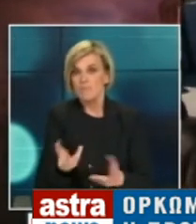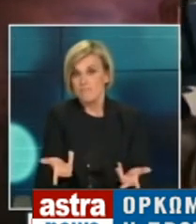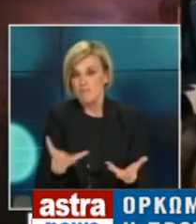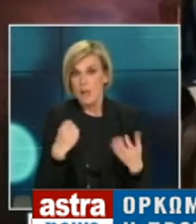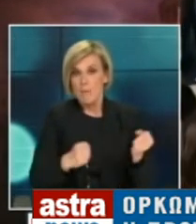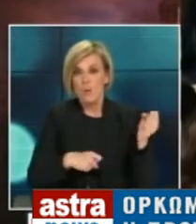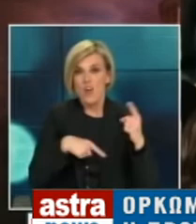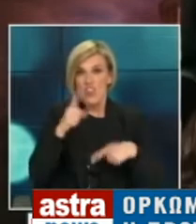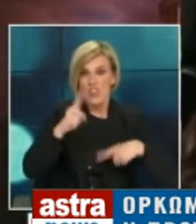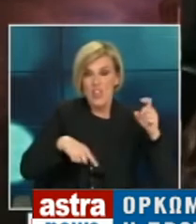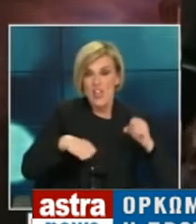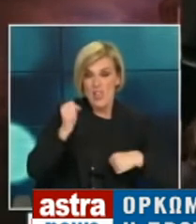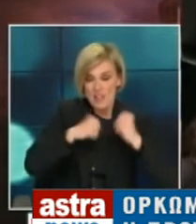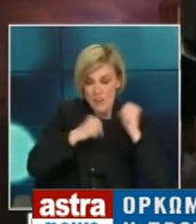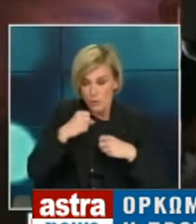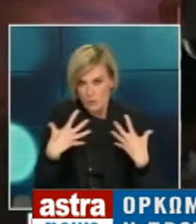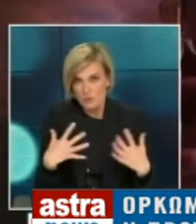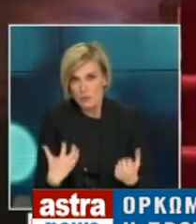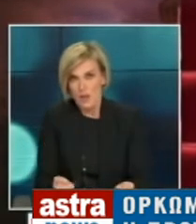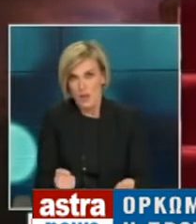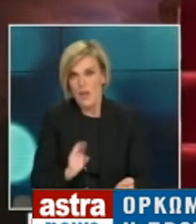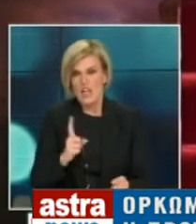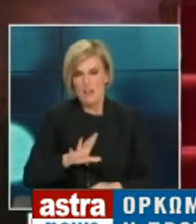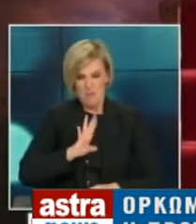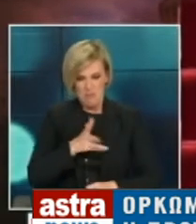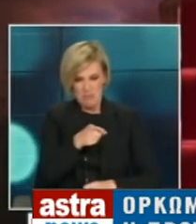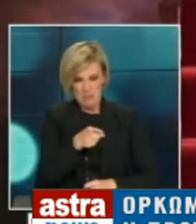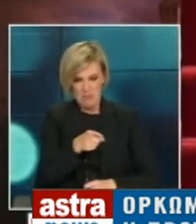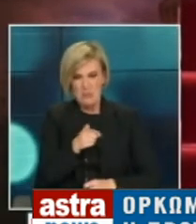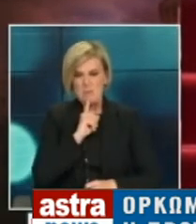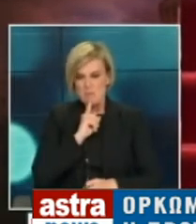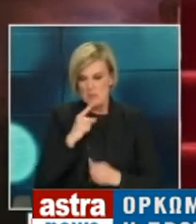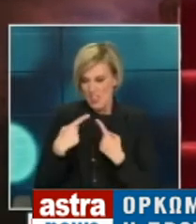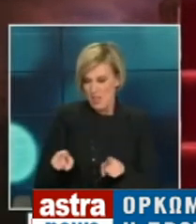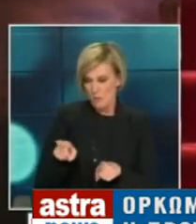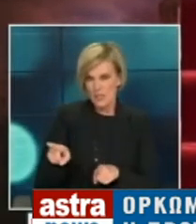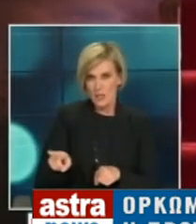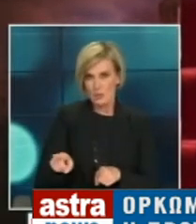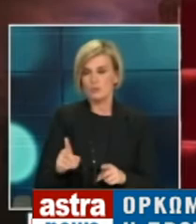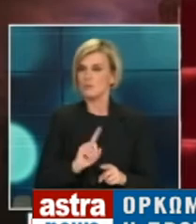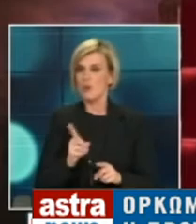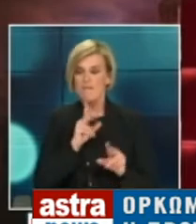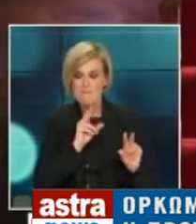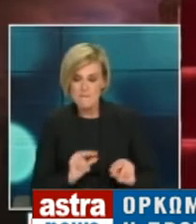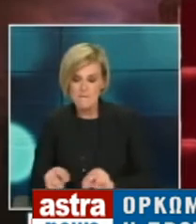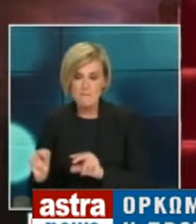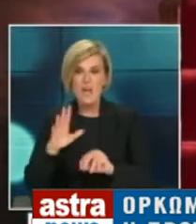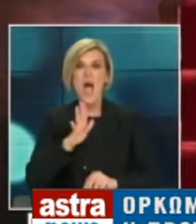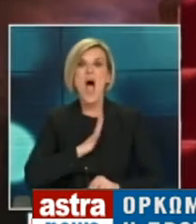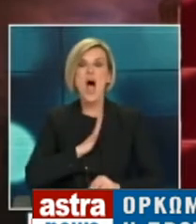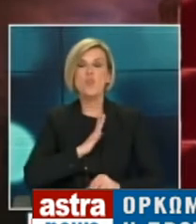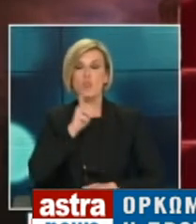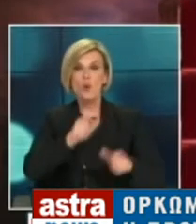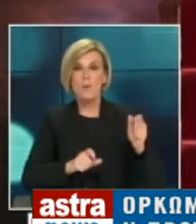ή να αποστρεφόμεθα εκείνους που δεν δρούμε τον ίδιο τρόπο με εμάς. Πρέπει να σταματήσουμε αυτόν τον